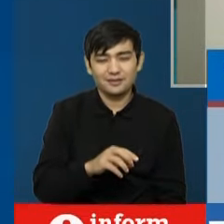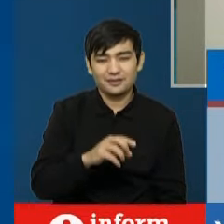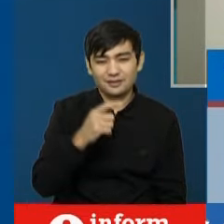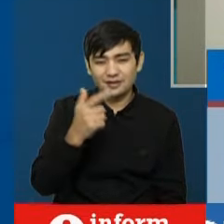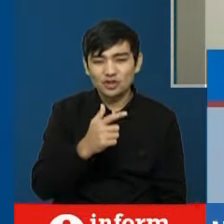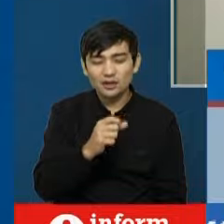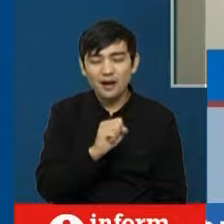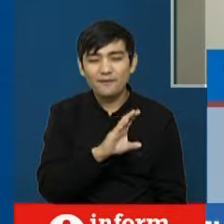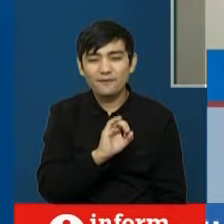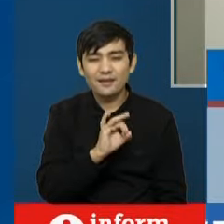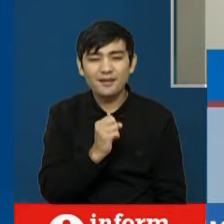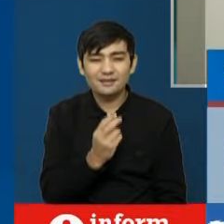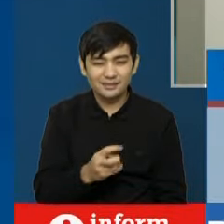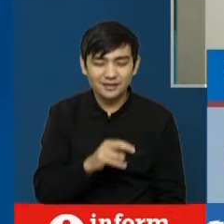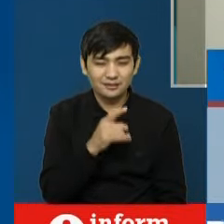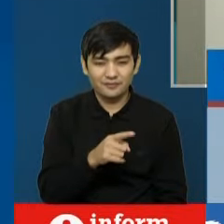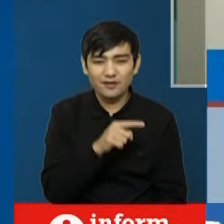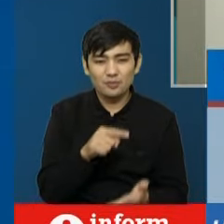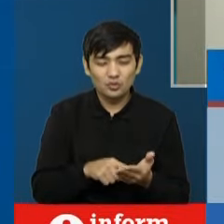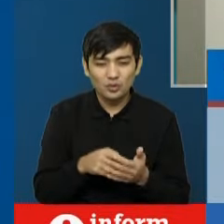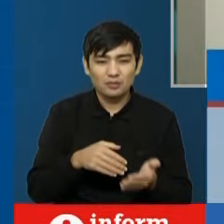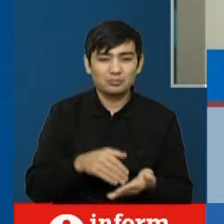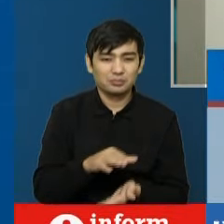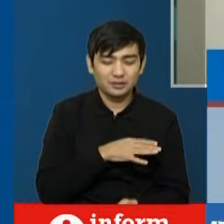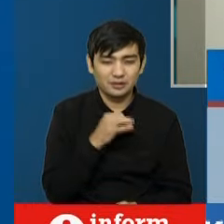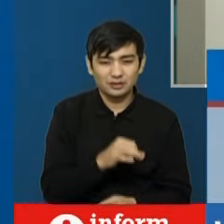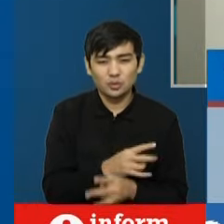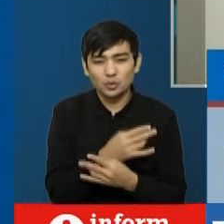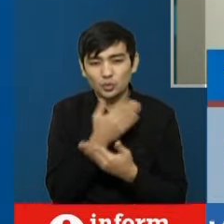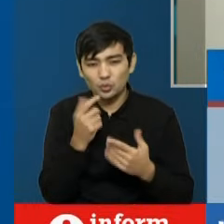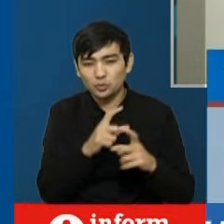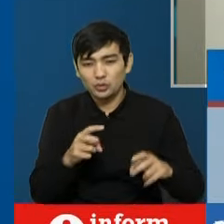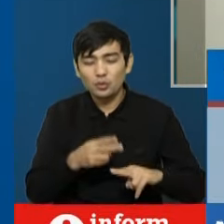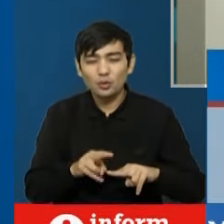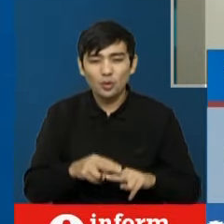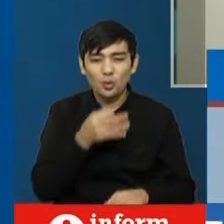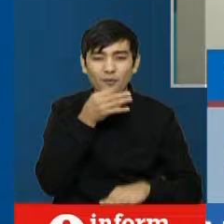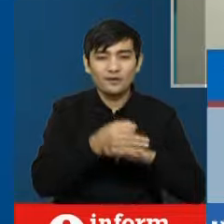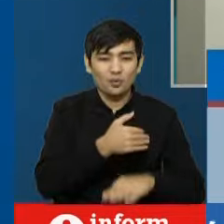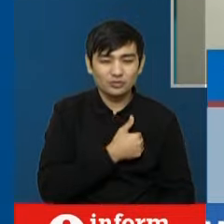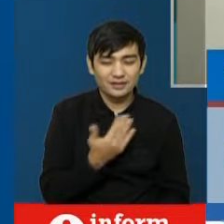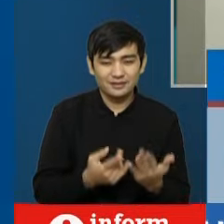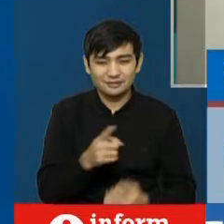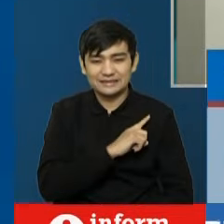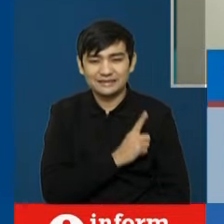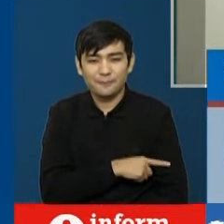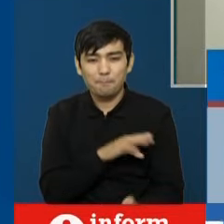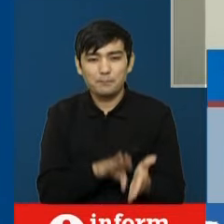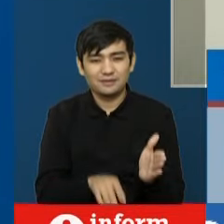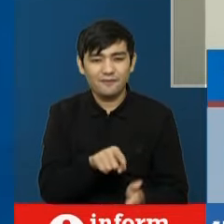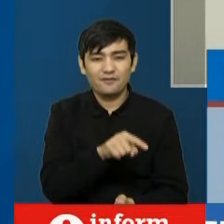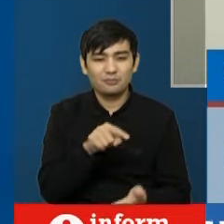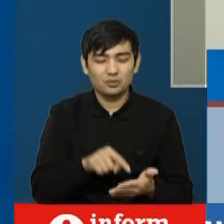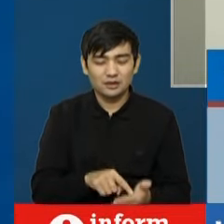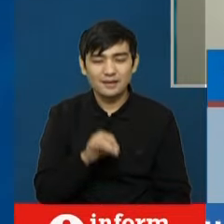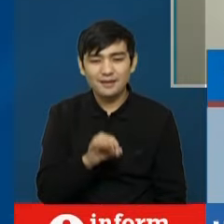самоустранились от этого вопроса, потому что, ну, я считаю, что или нету компетентных людей, или они понимали, что они бессильны в этом вопросе.